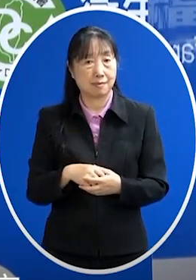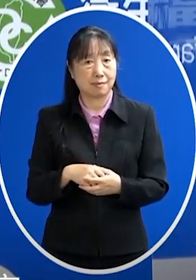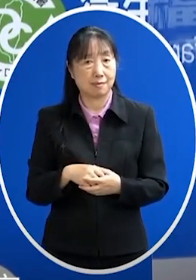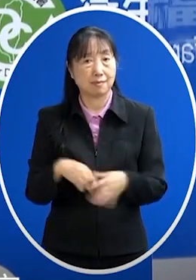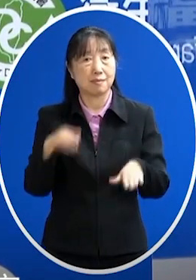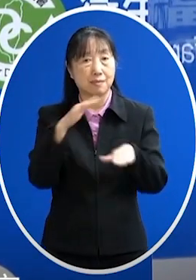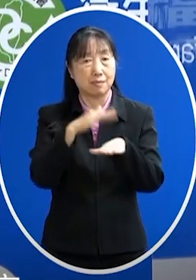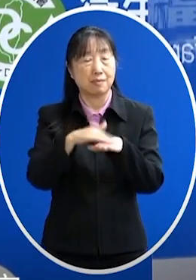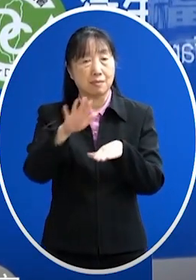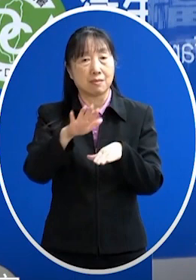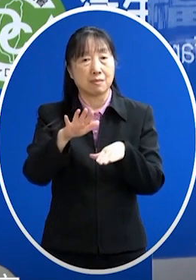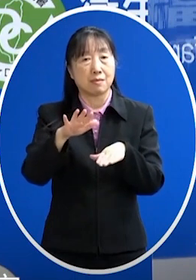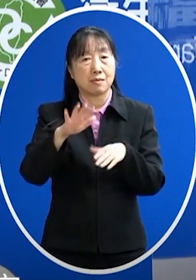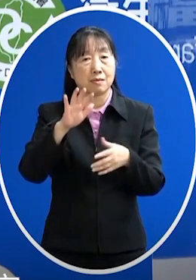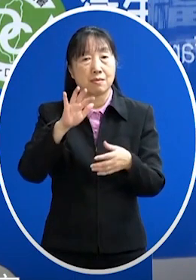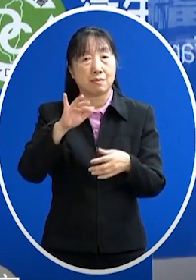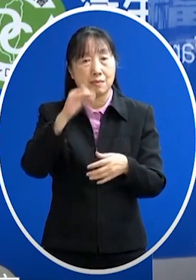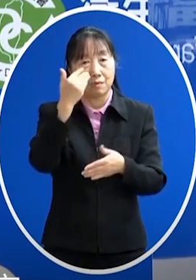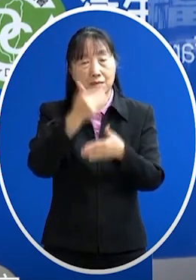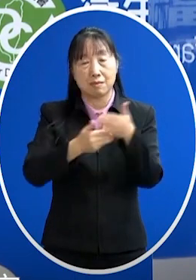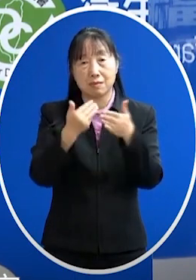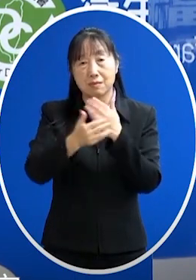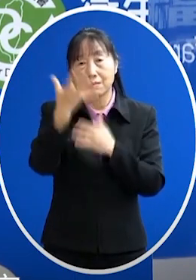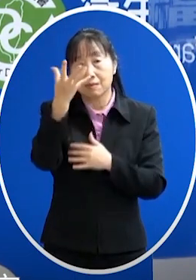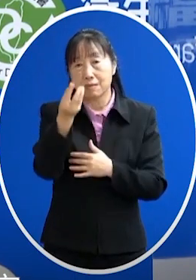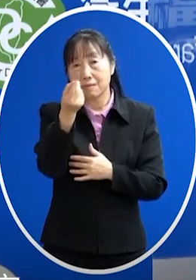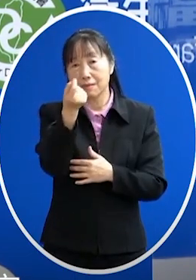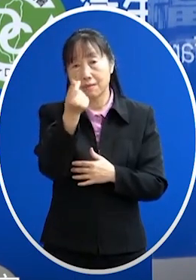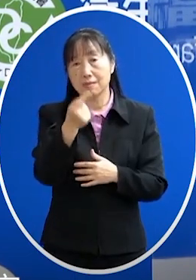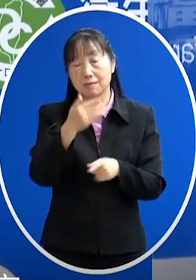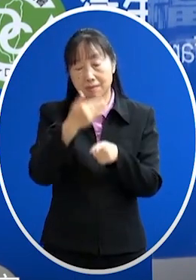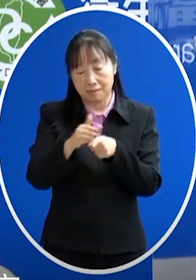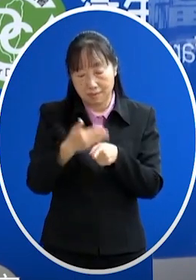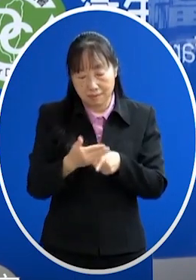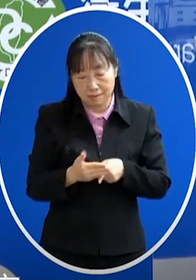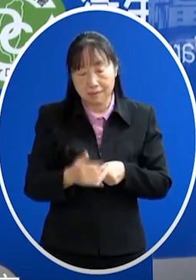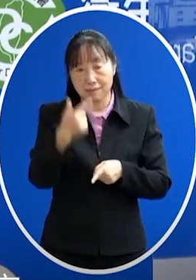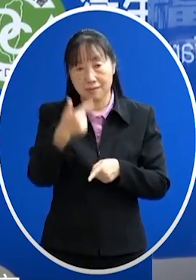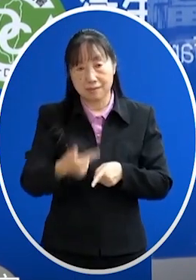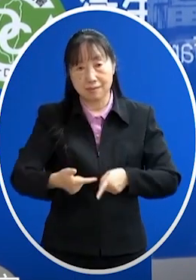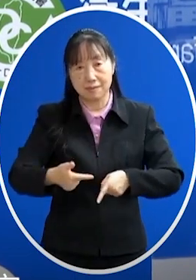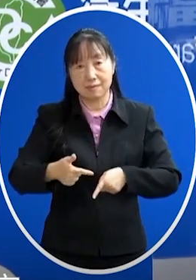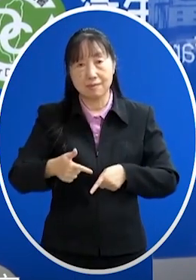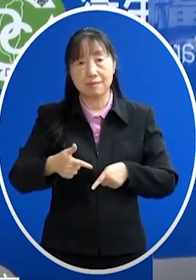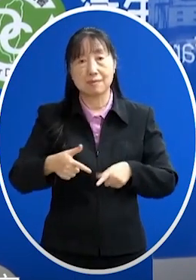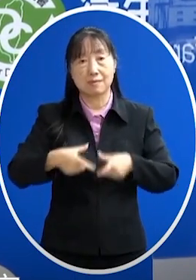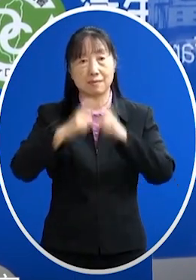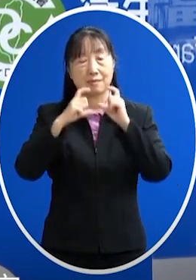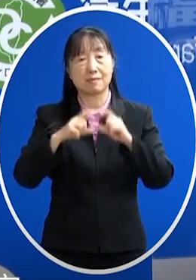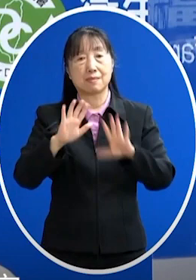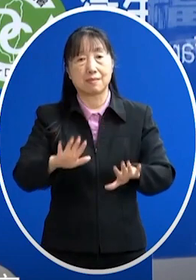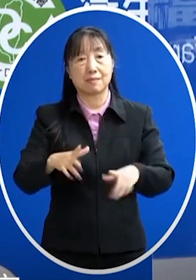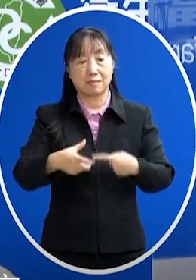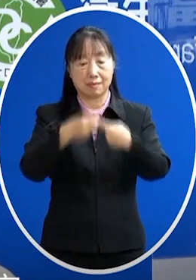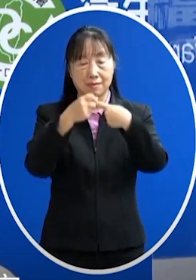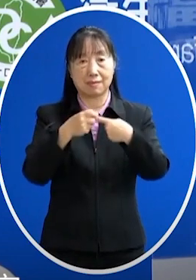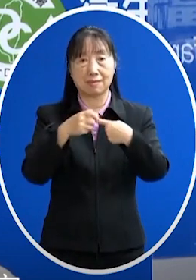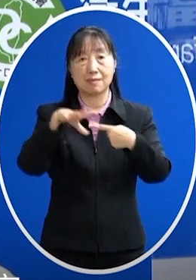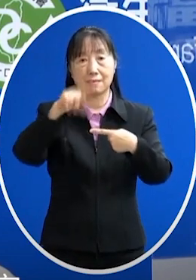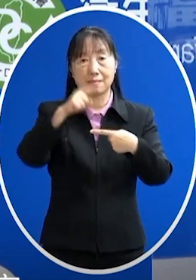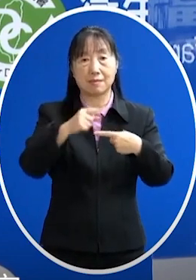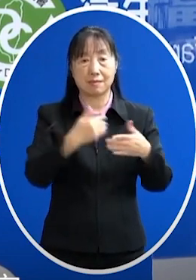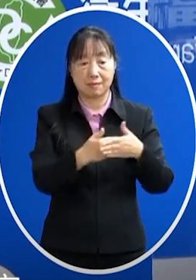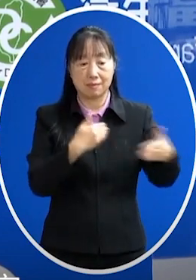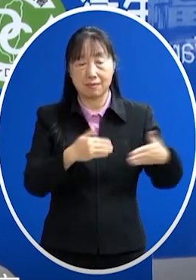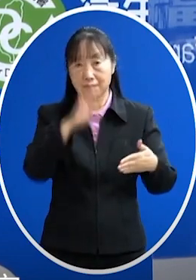会稍微减量哈，大概就是逐步的来恢复。那尤其在目前我们在第一步里面应该是隔离病